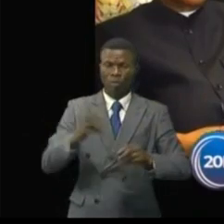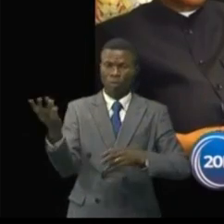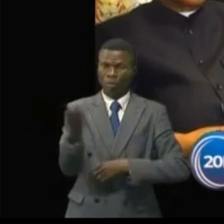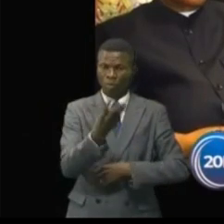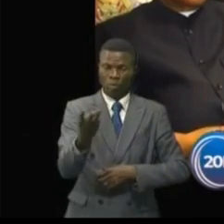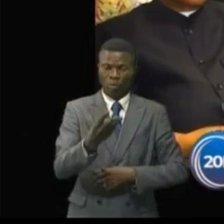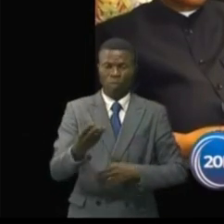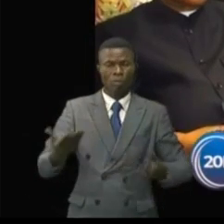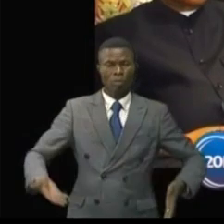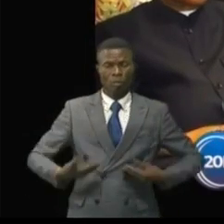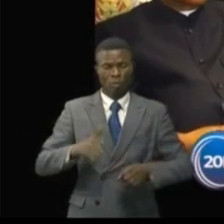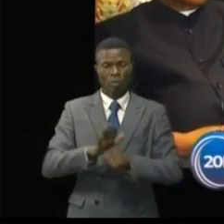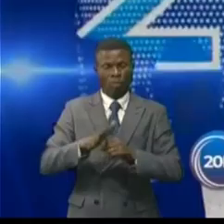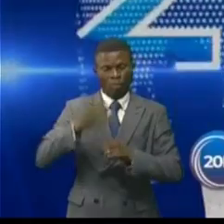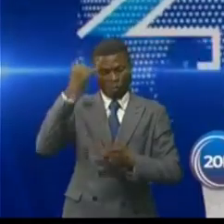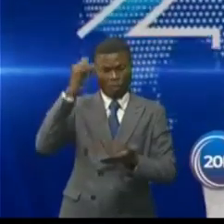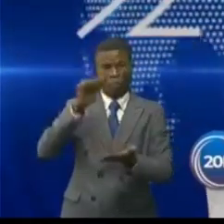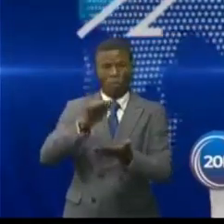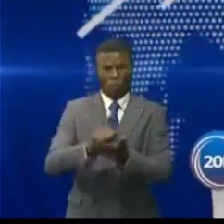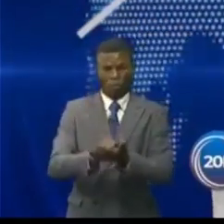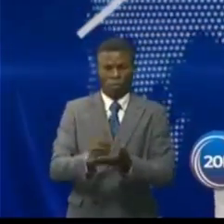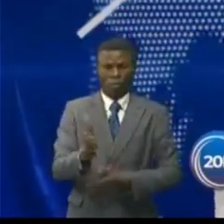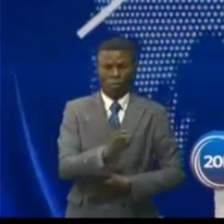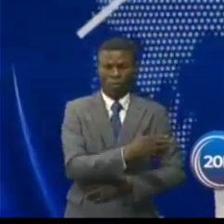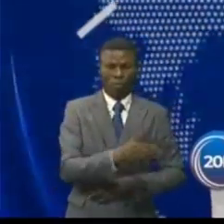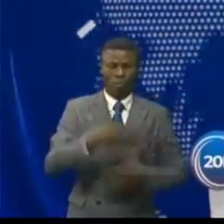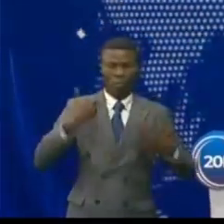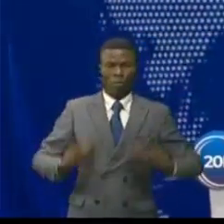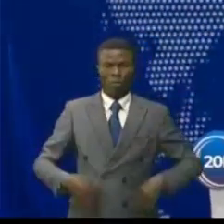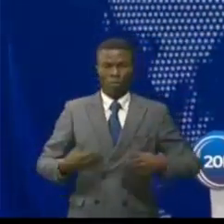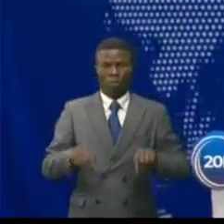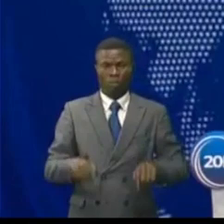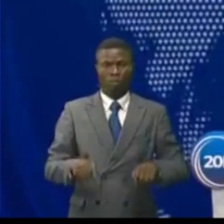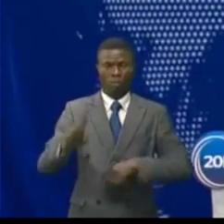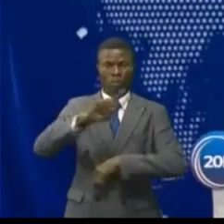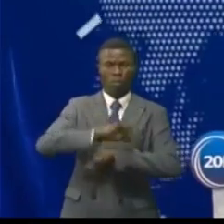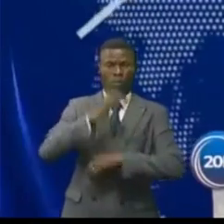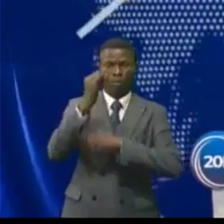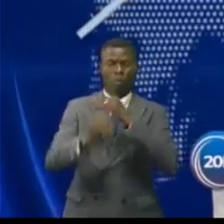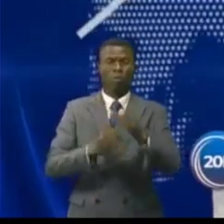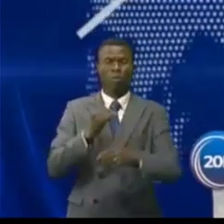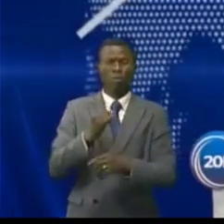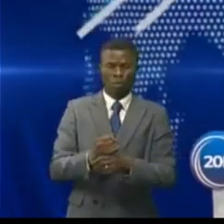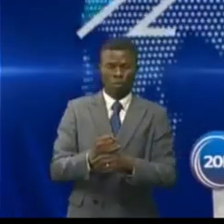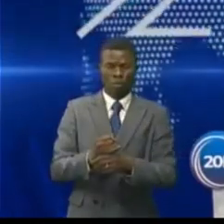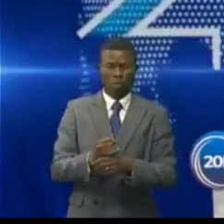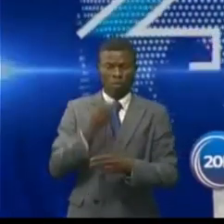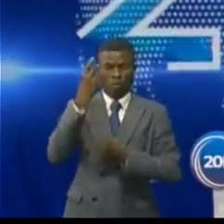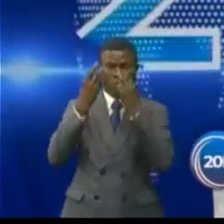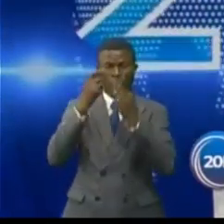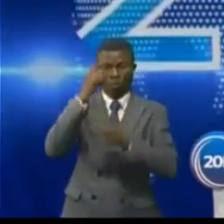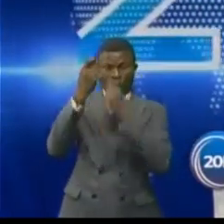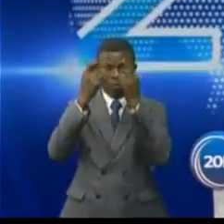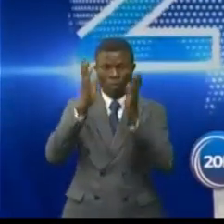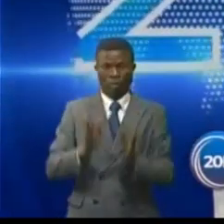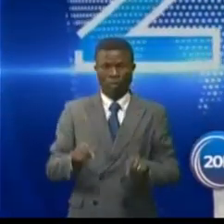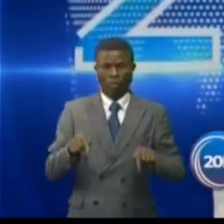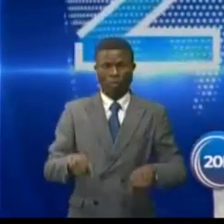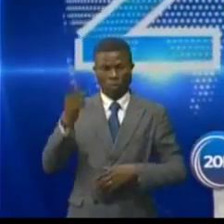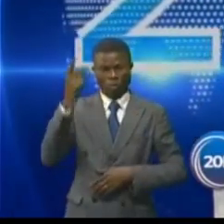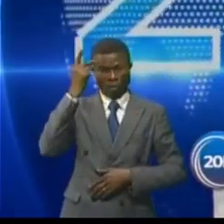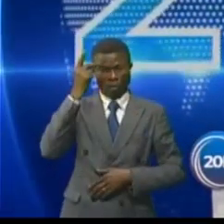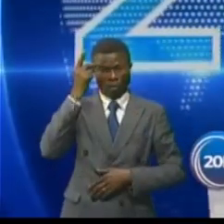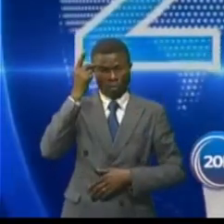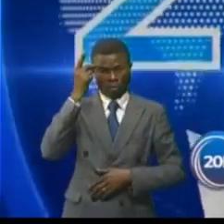loué l'initiative. Célébration aujourd'hui de la journée internationale du tourisme à Kinshasa.